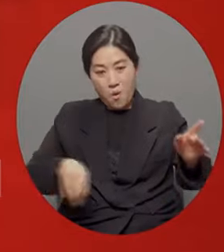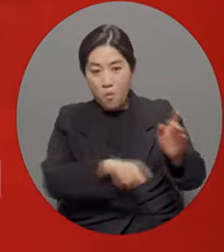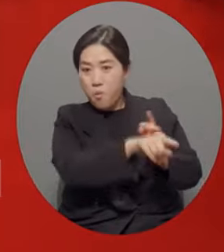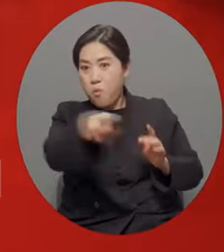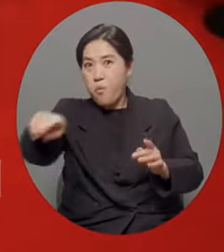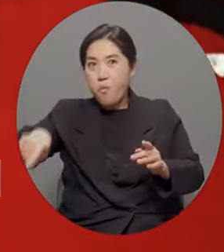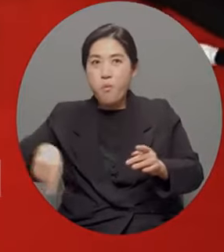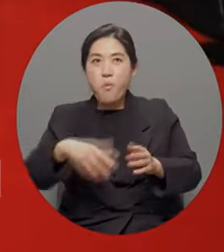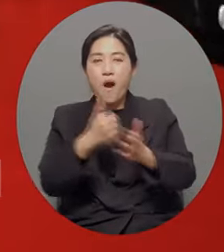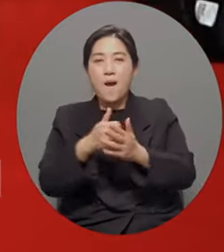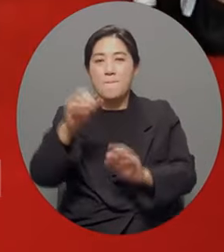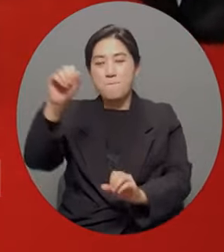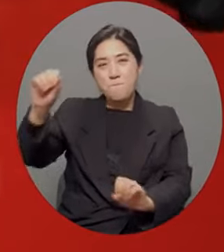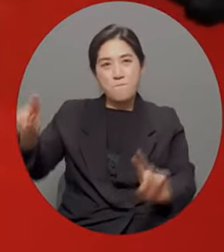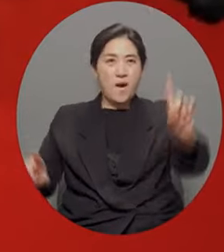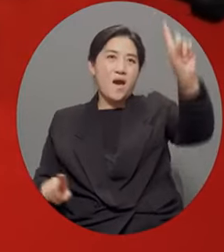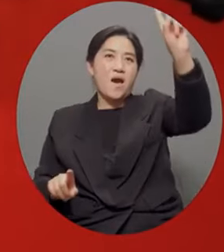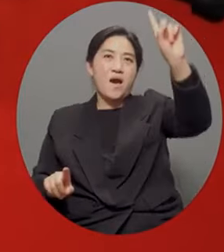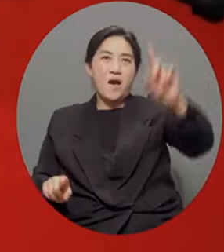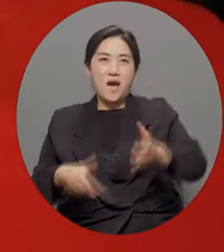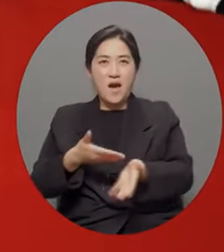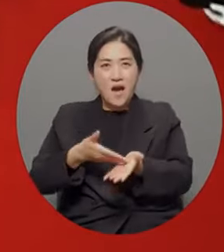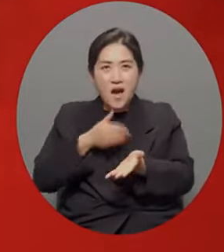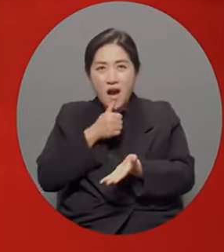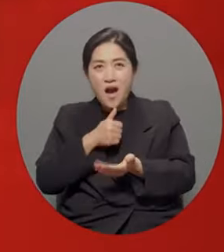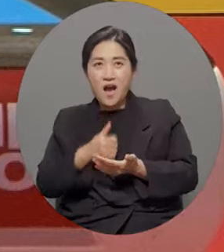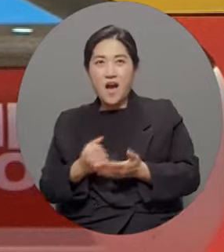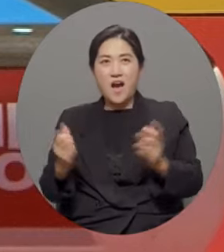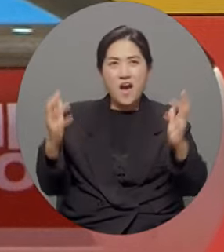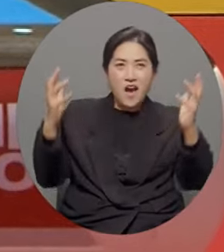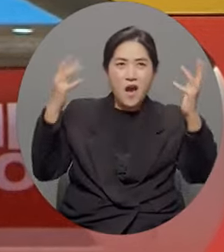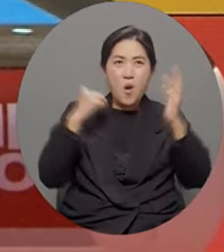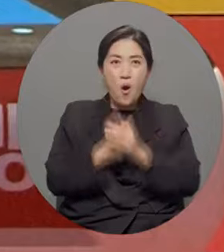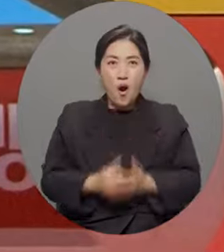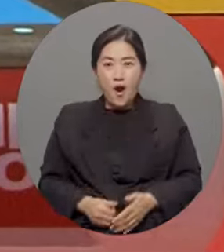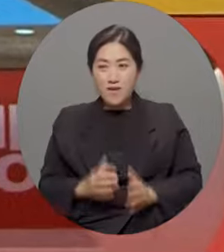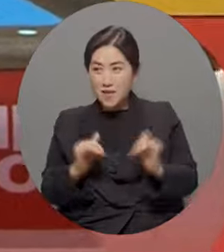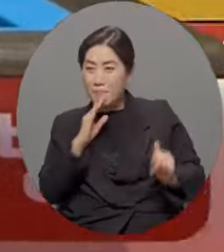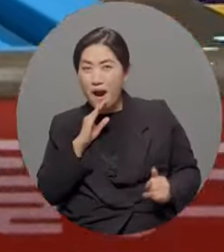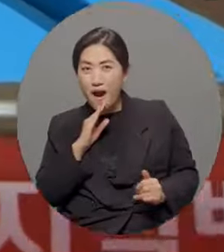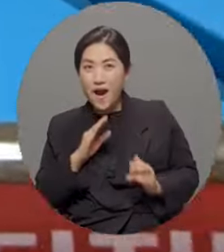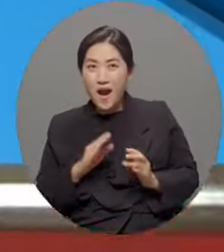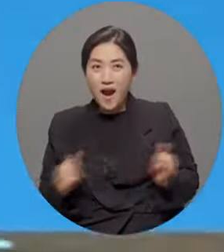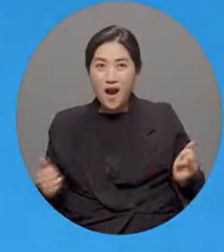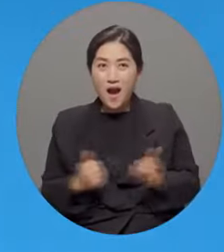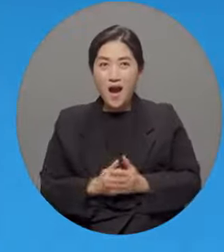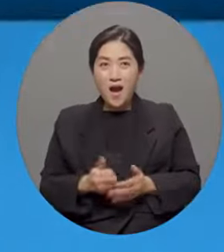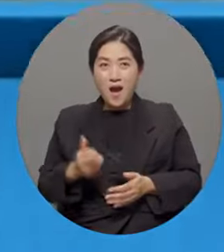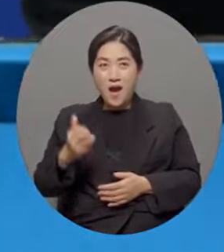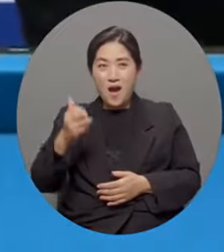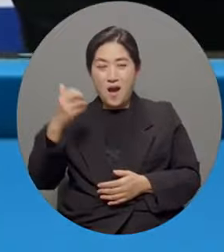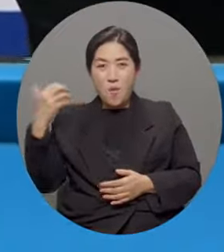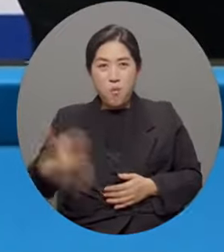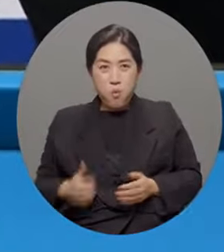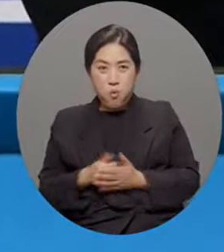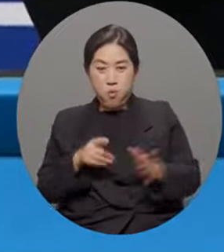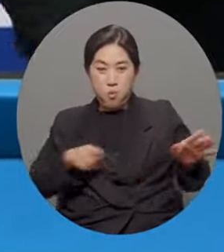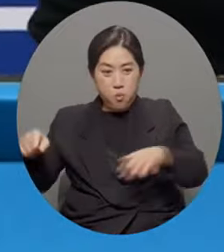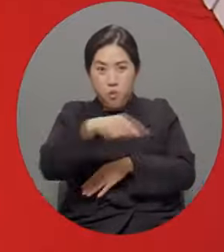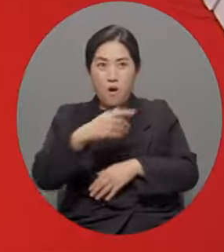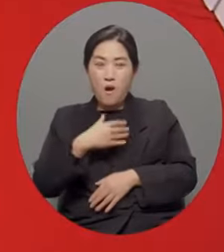빗겨치기로 역전에 성공하자 중계진도 난리가 났습니다. 아니, 사람이에요? 저 상황에서 어떻게 저걸 빗겨치기를